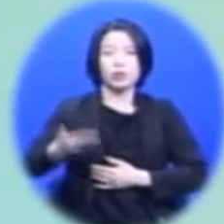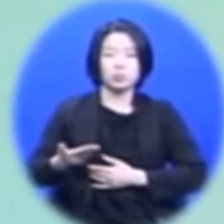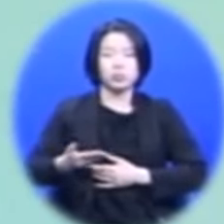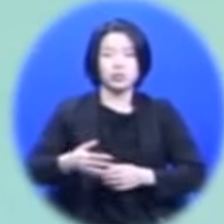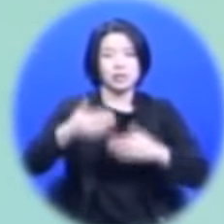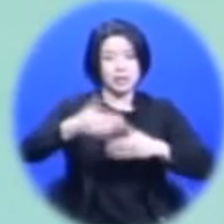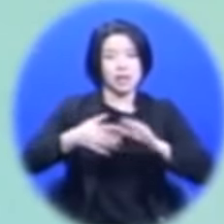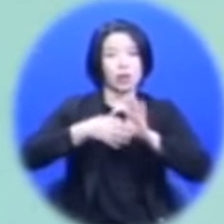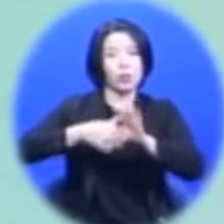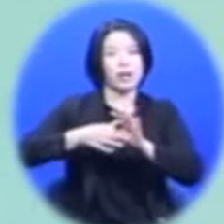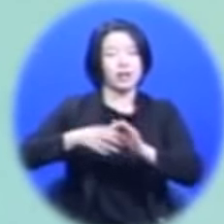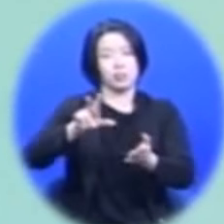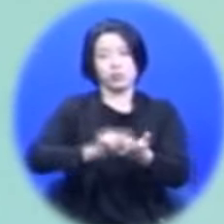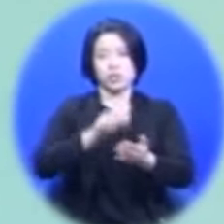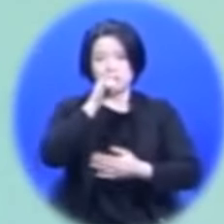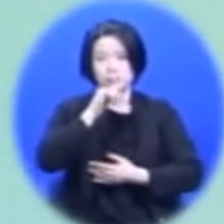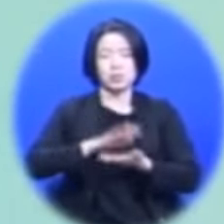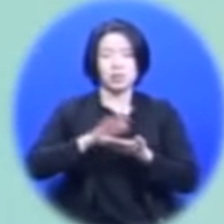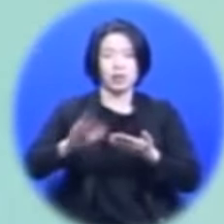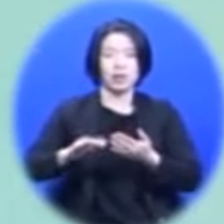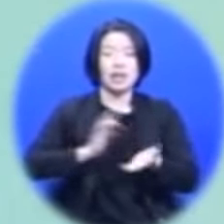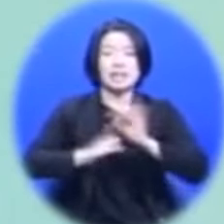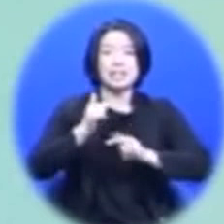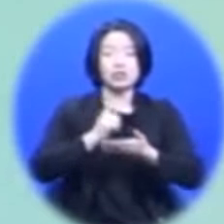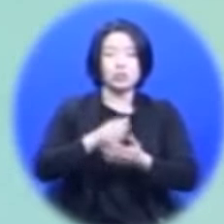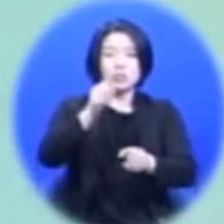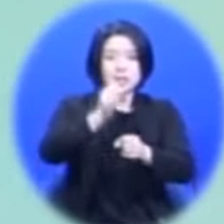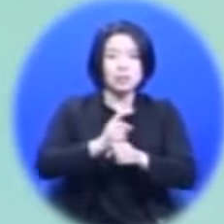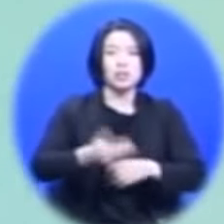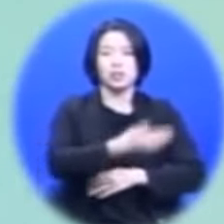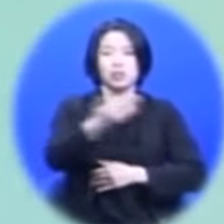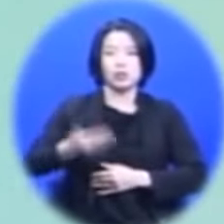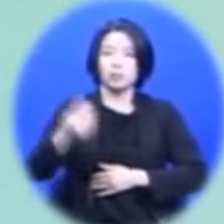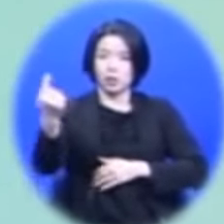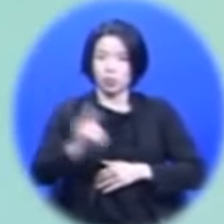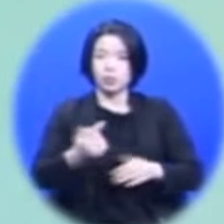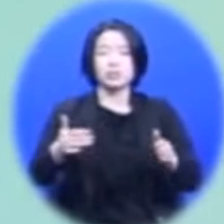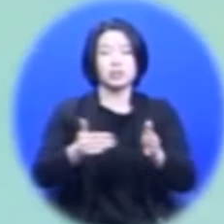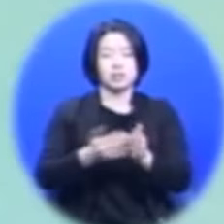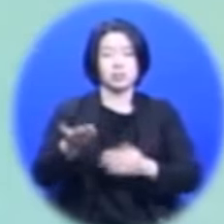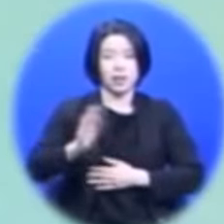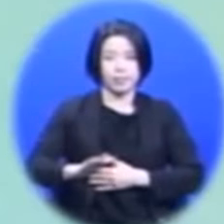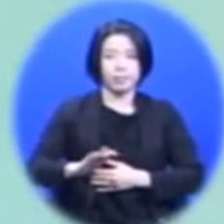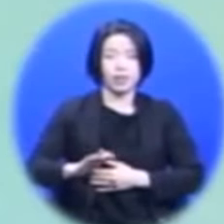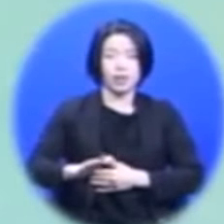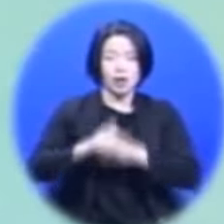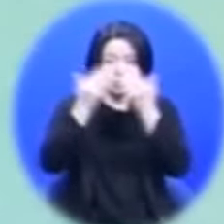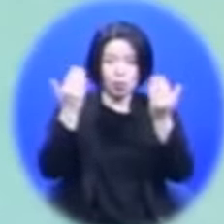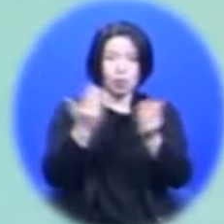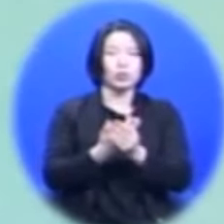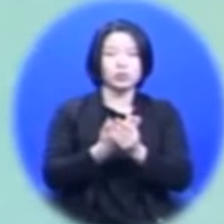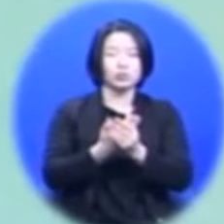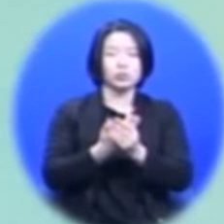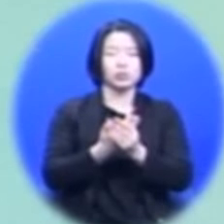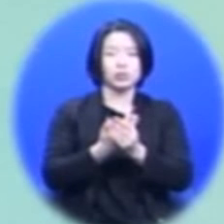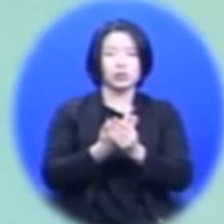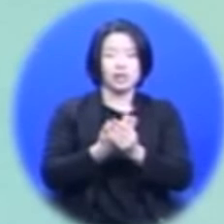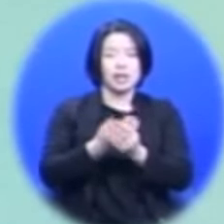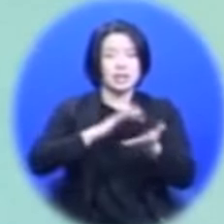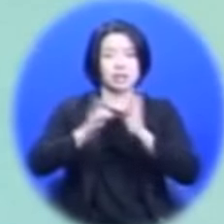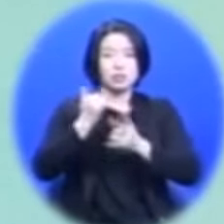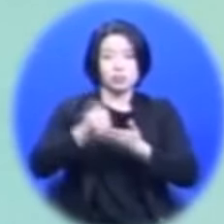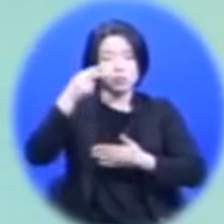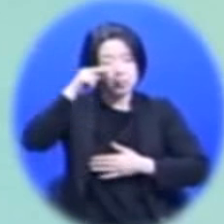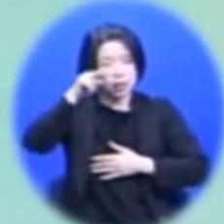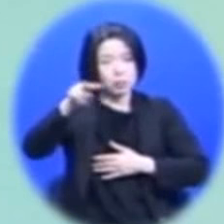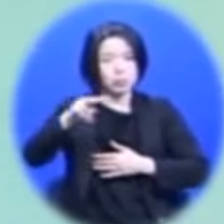관계의 문제가 있기 때문에 예수님은 이미 여러분에게 오셨지만 전적으로 주님을 바라보는 삶을 살지